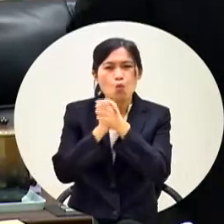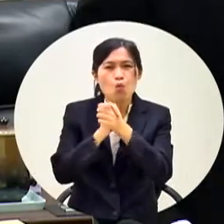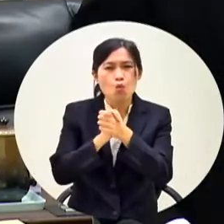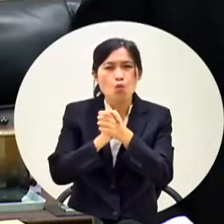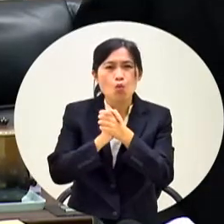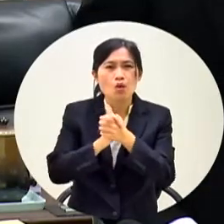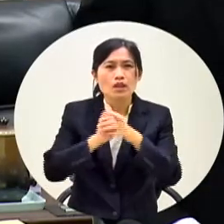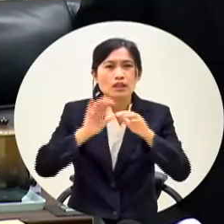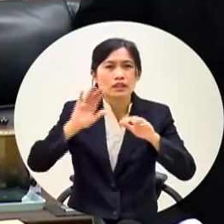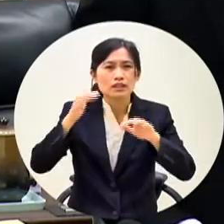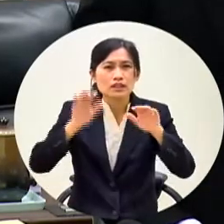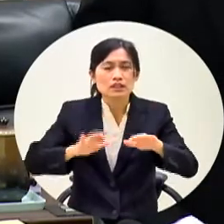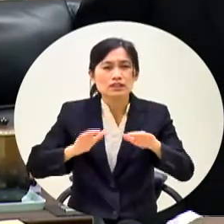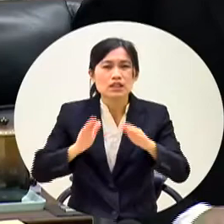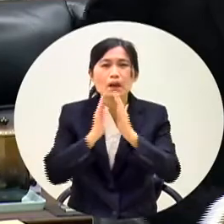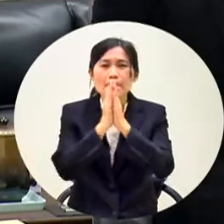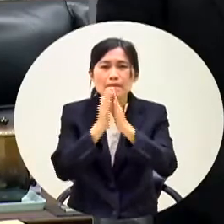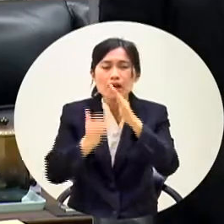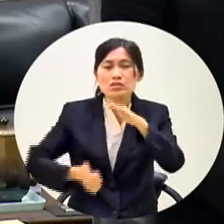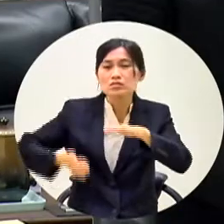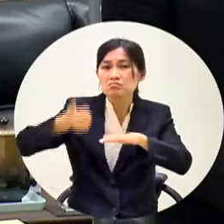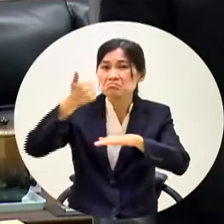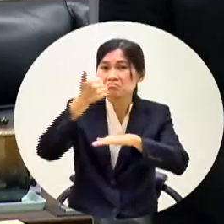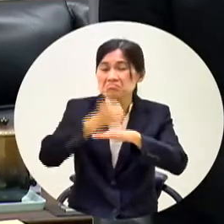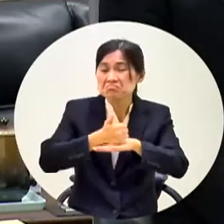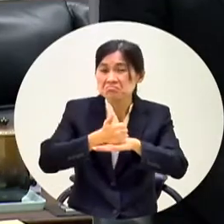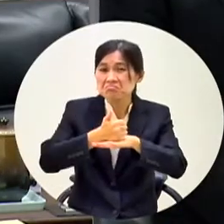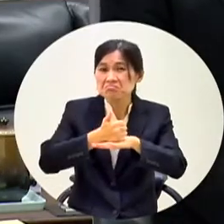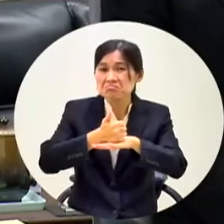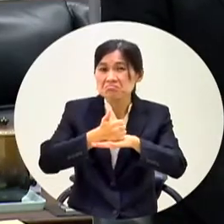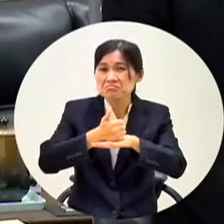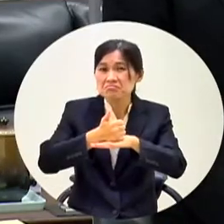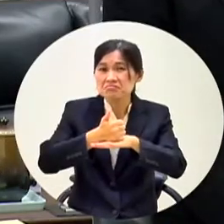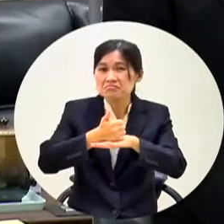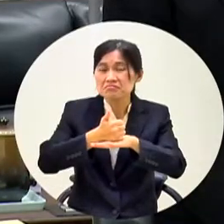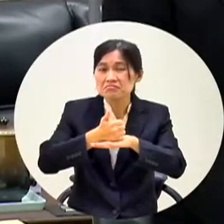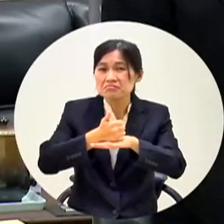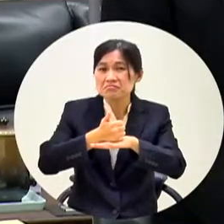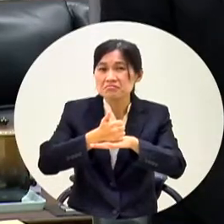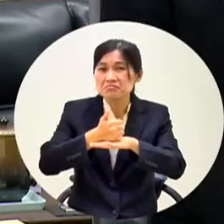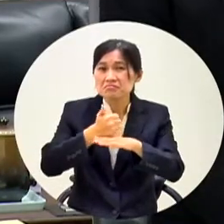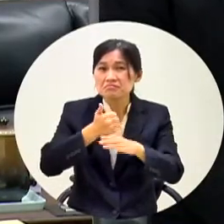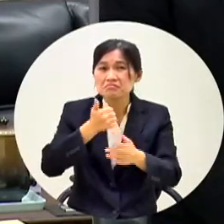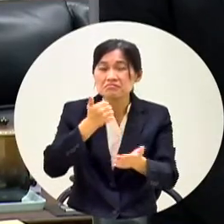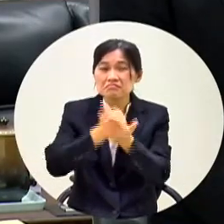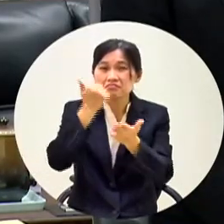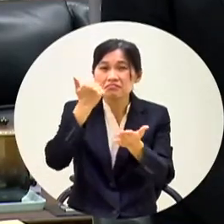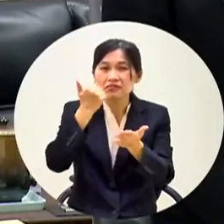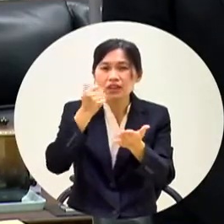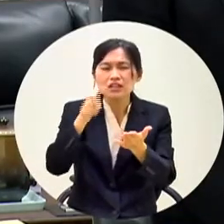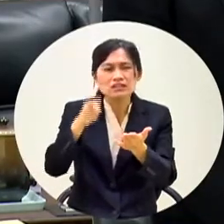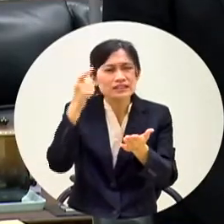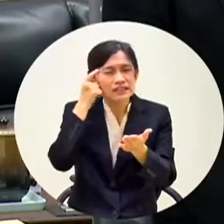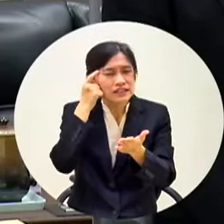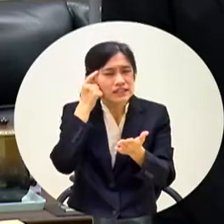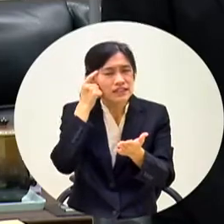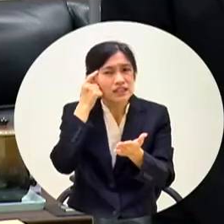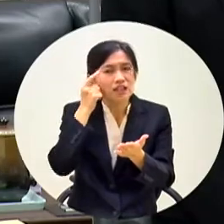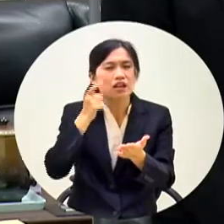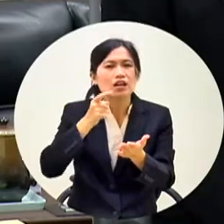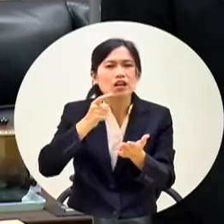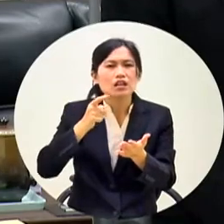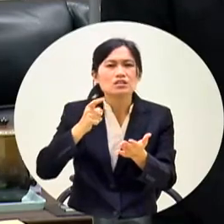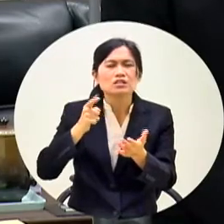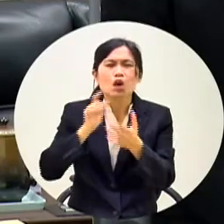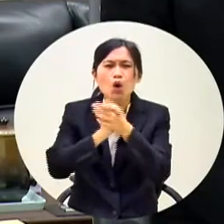登当选了，我想要请教市长，是就你的国际视野的角度来认知里面，到底我们这些友台措